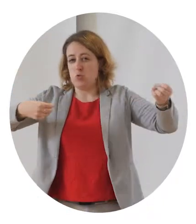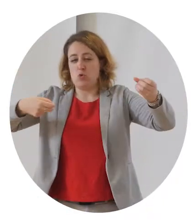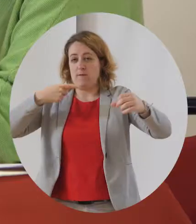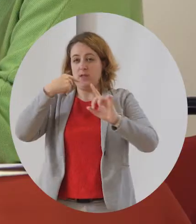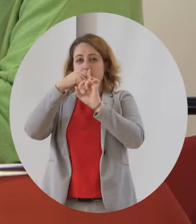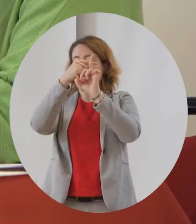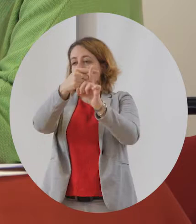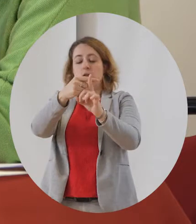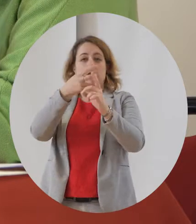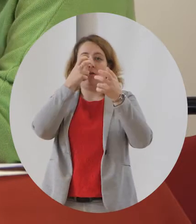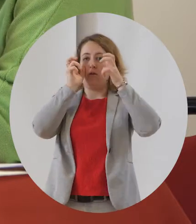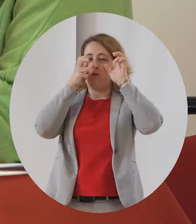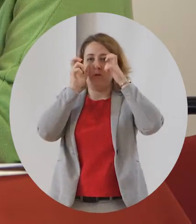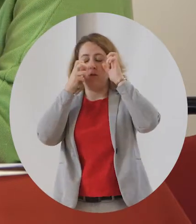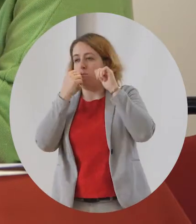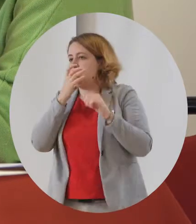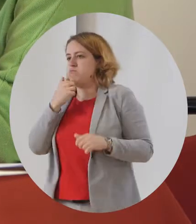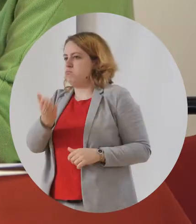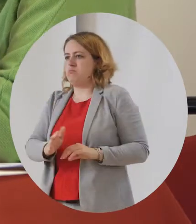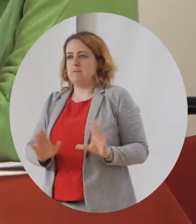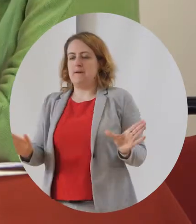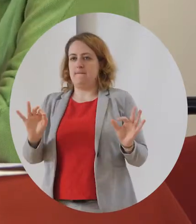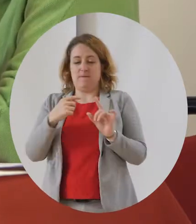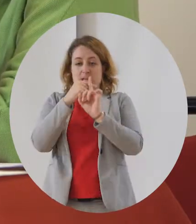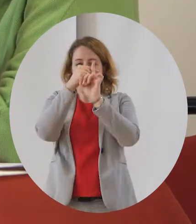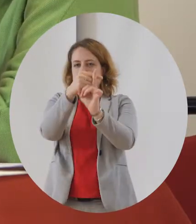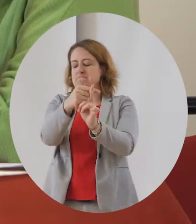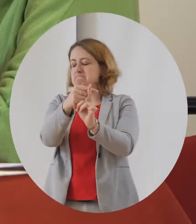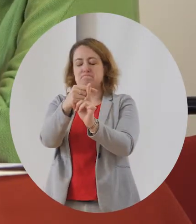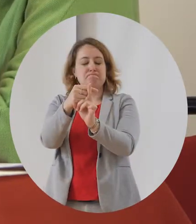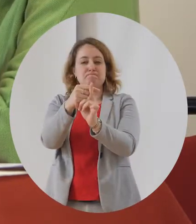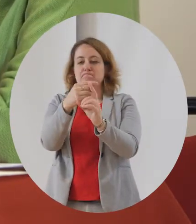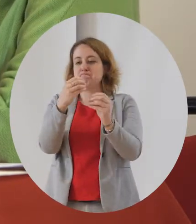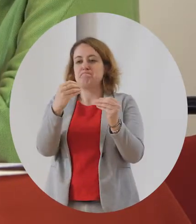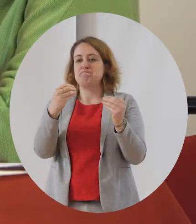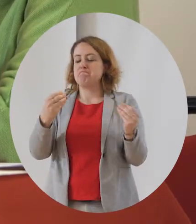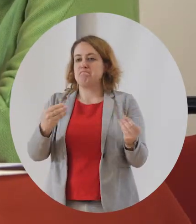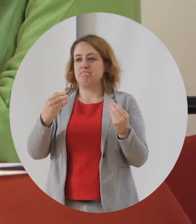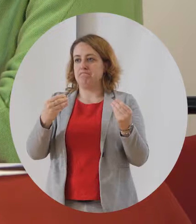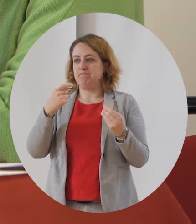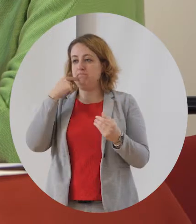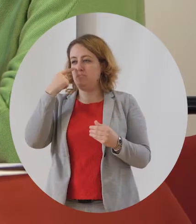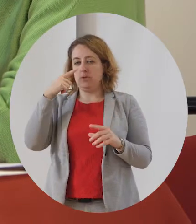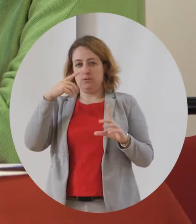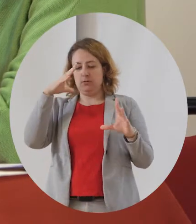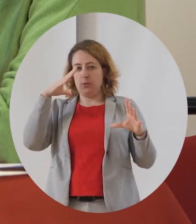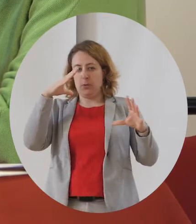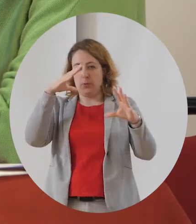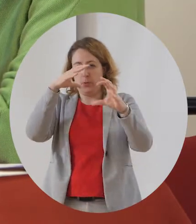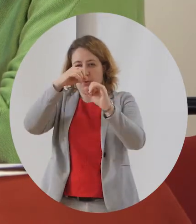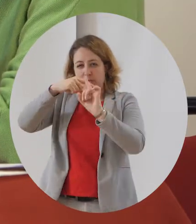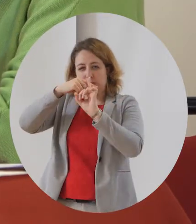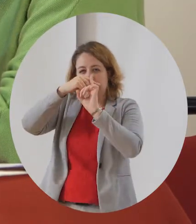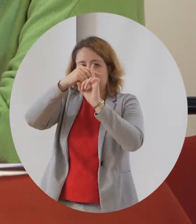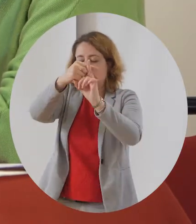lui, que pour fixer quelque chose, donc pour mobiliser la vision